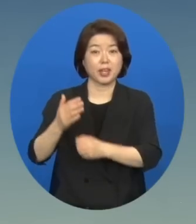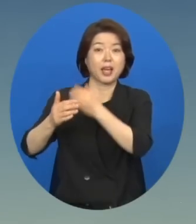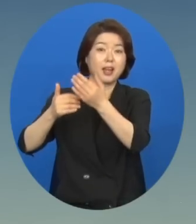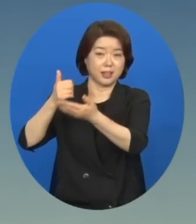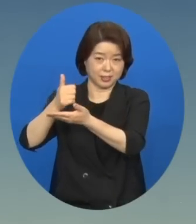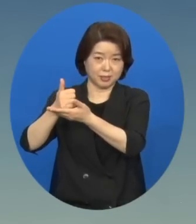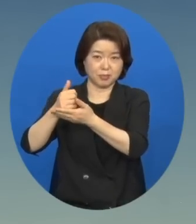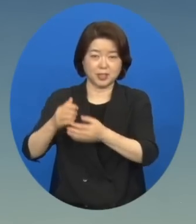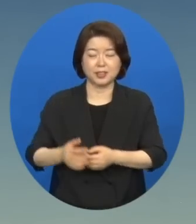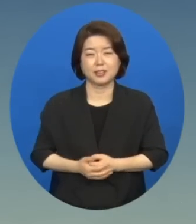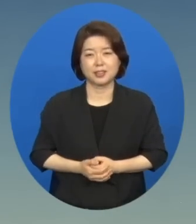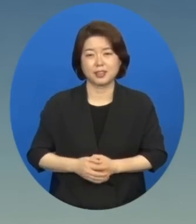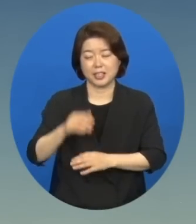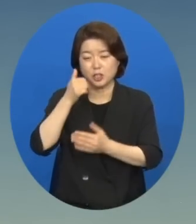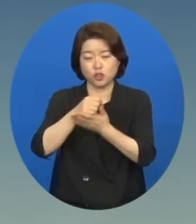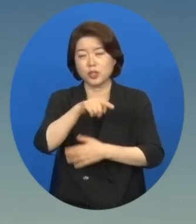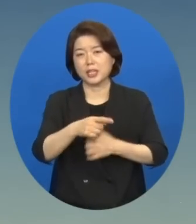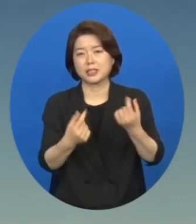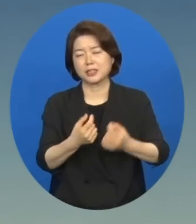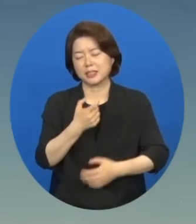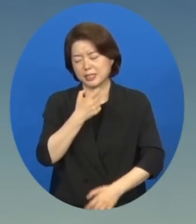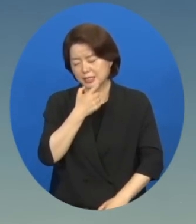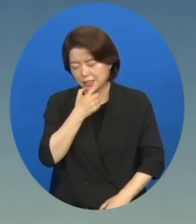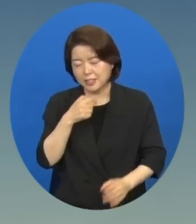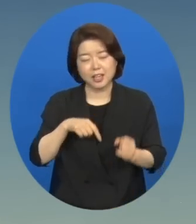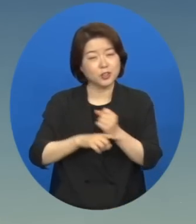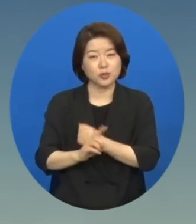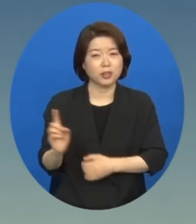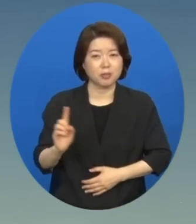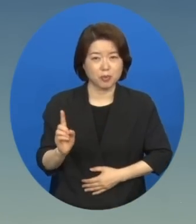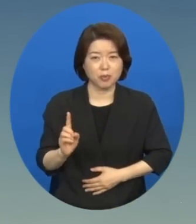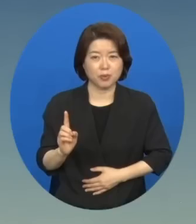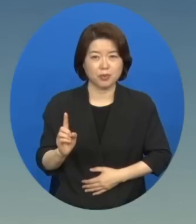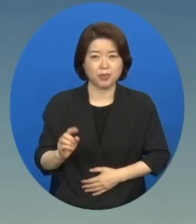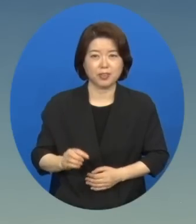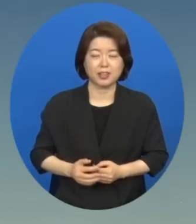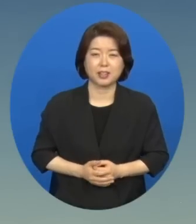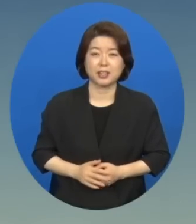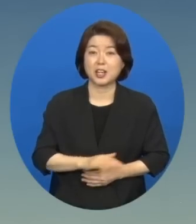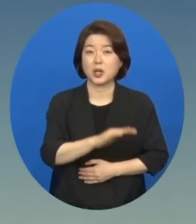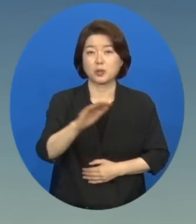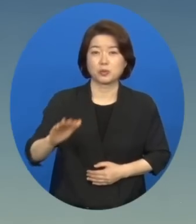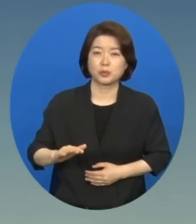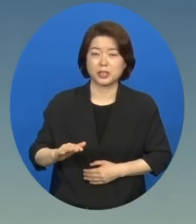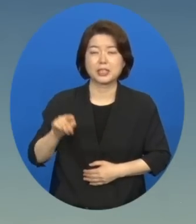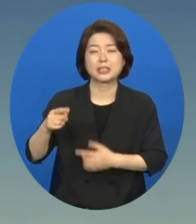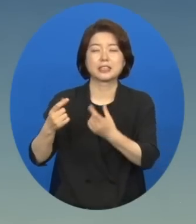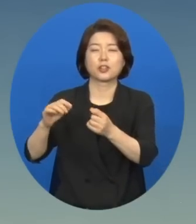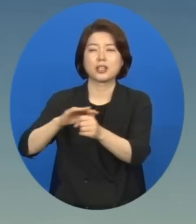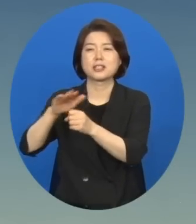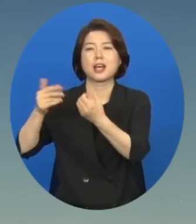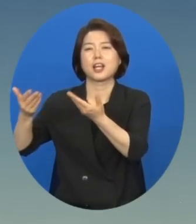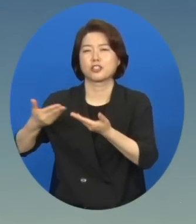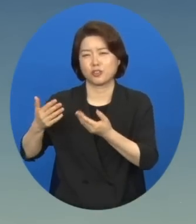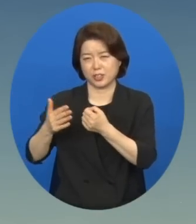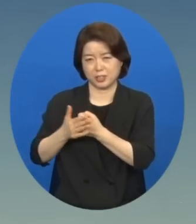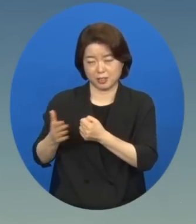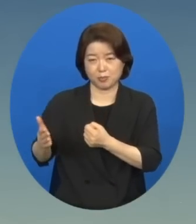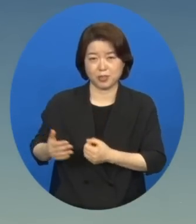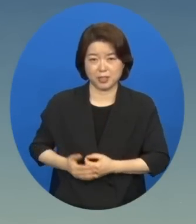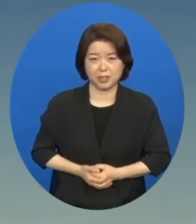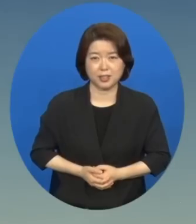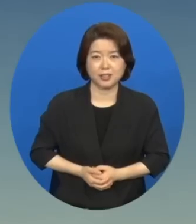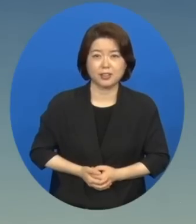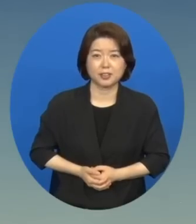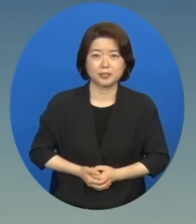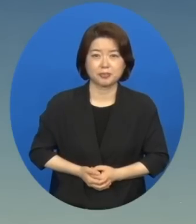하나님이 죄를 그렇게 싫어하시는 이유가 뭔지 아십니까? 우리를 그렇게 사랑하시기 때문에 그래요.